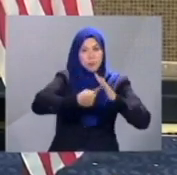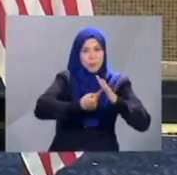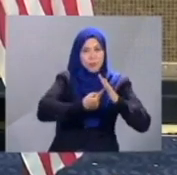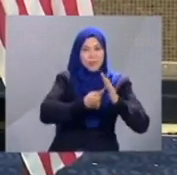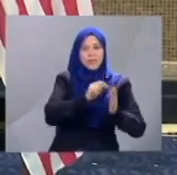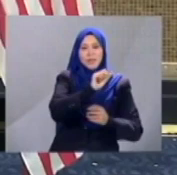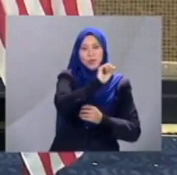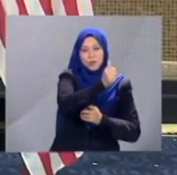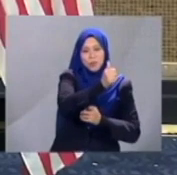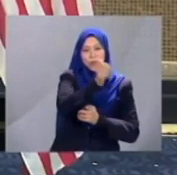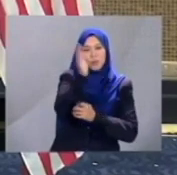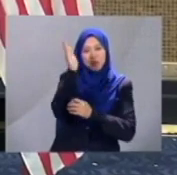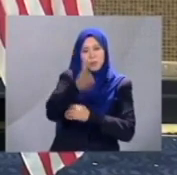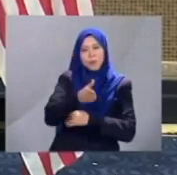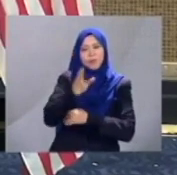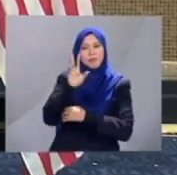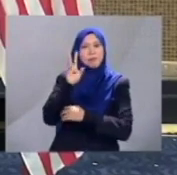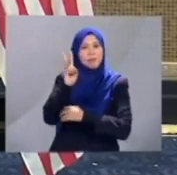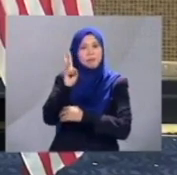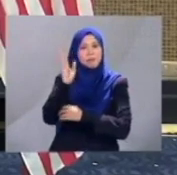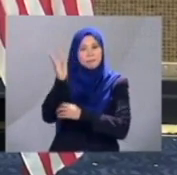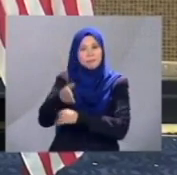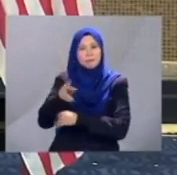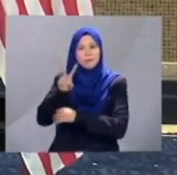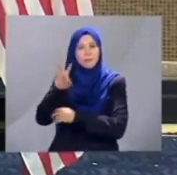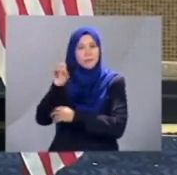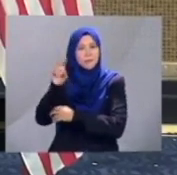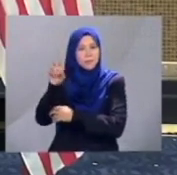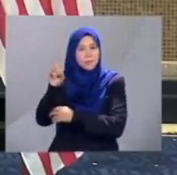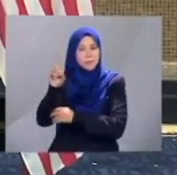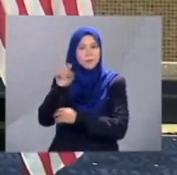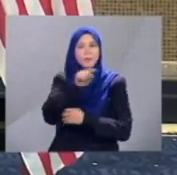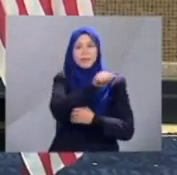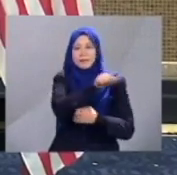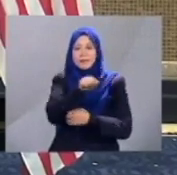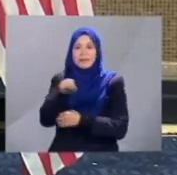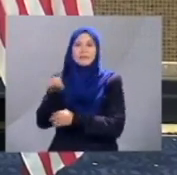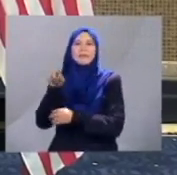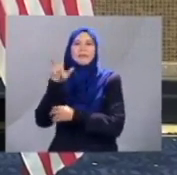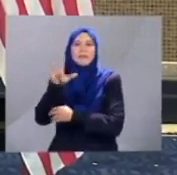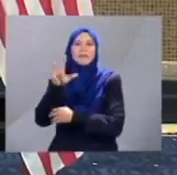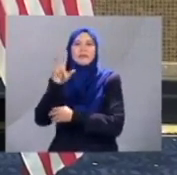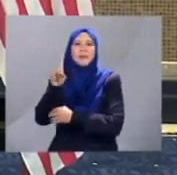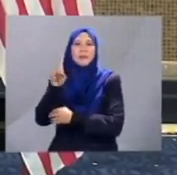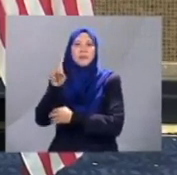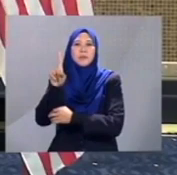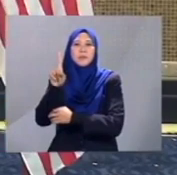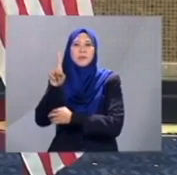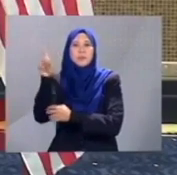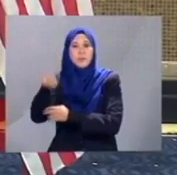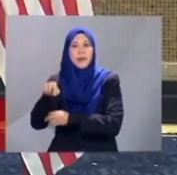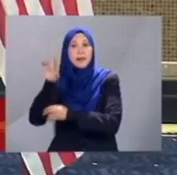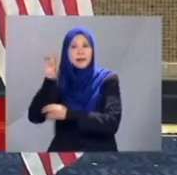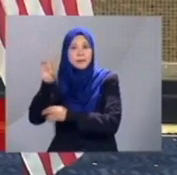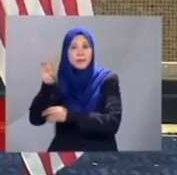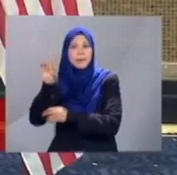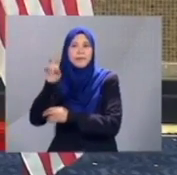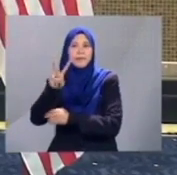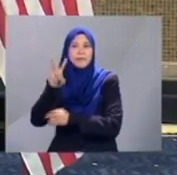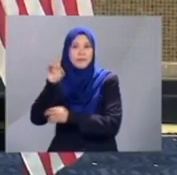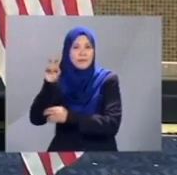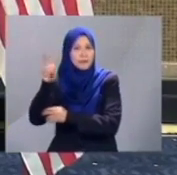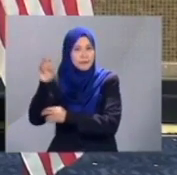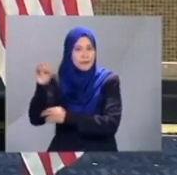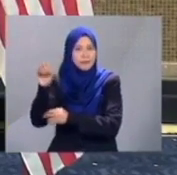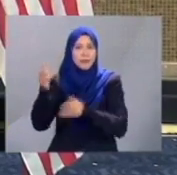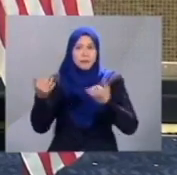pada 10 Jun 2020 hinggalah 31 Ogos 2020. Dalam